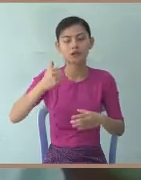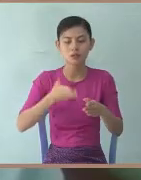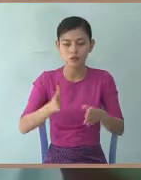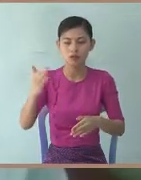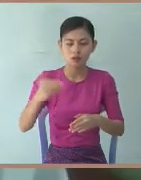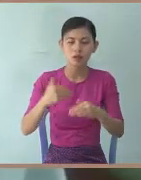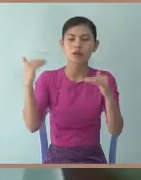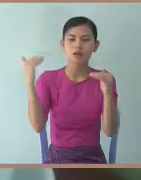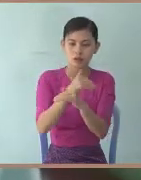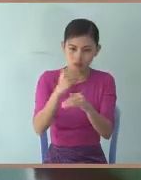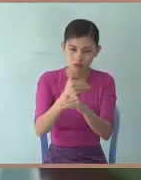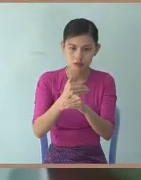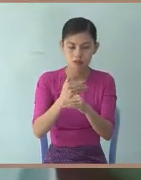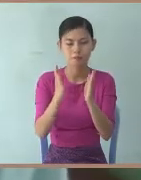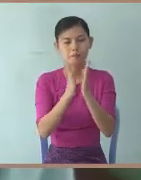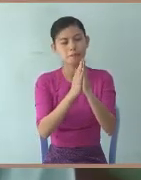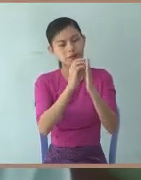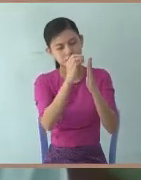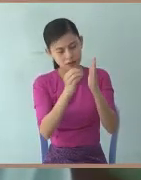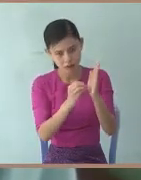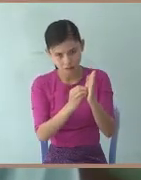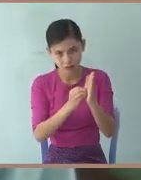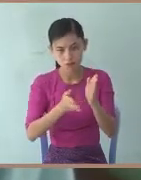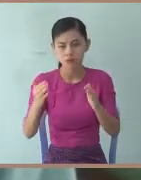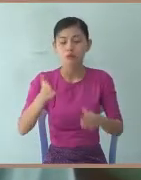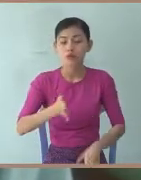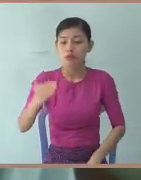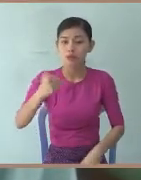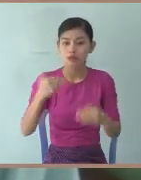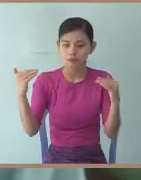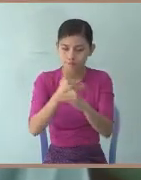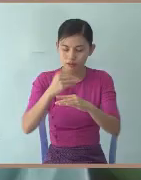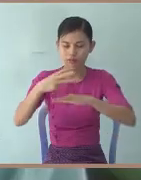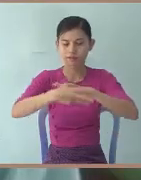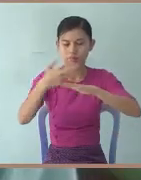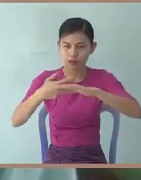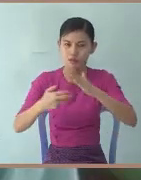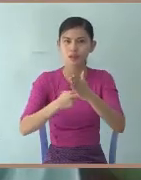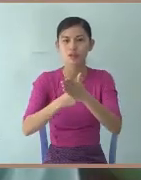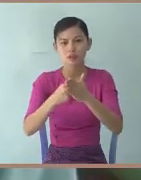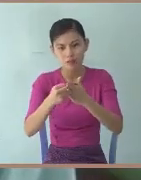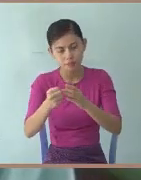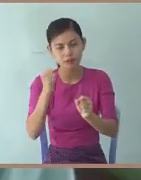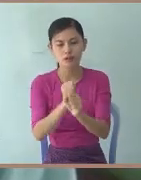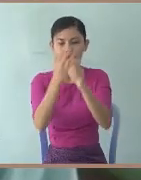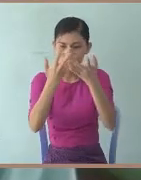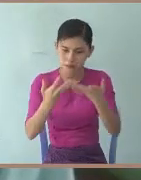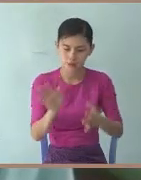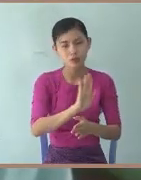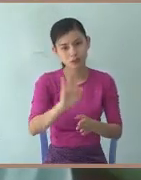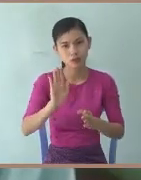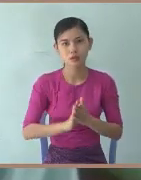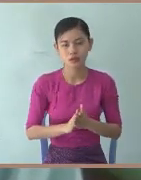ဖွဲ့ပြီးတော့ဆောင်ရွက်ခဲ့တဲ့အတွင်းမှာလည်းပဲဒါတနိုင်ငံလုံးအတိုင်းအတာရကျွန်တော်တို့လမ်းတွေကိုကောင်းအောင်ဆောင်ရွက်ခဲ့ပြီးဖြစ်ပါတယ်။